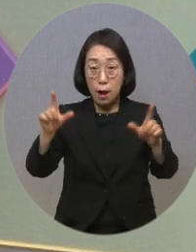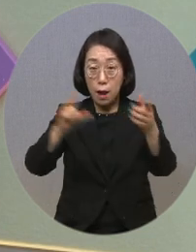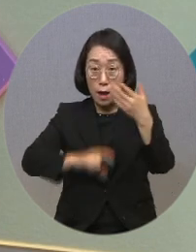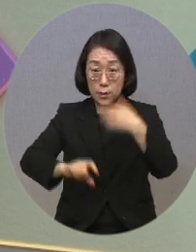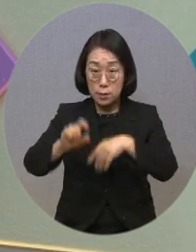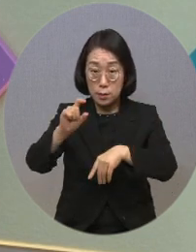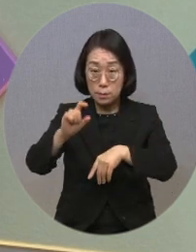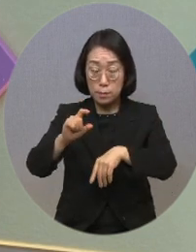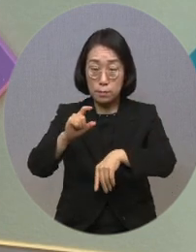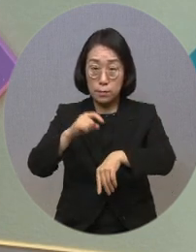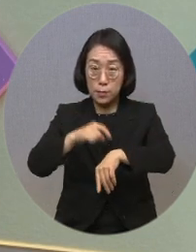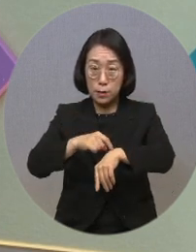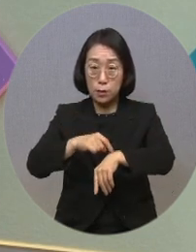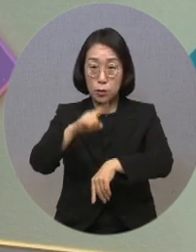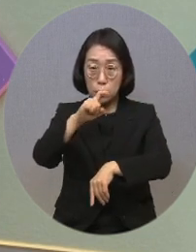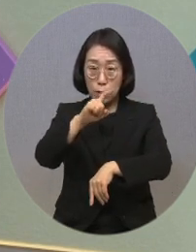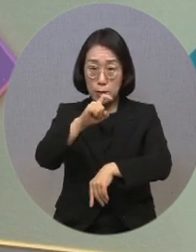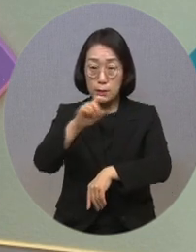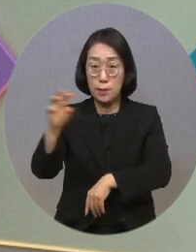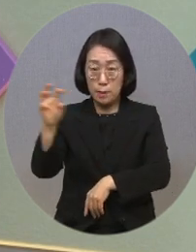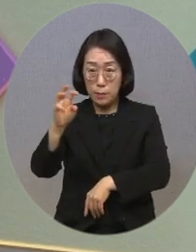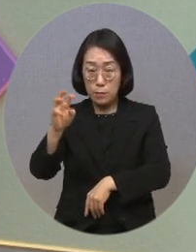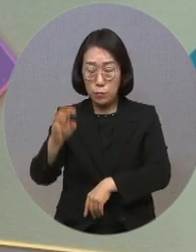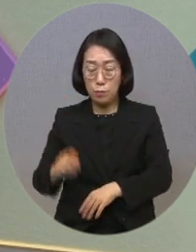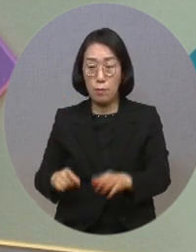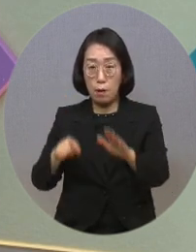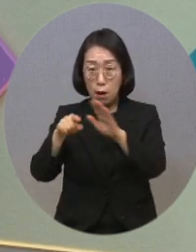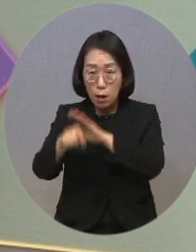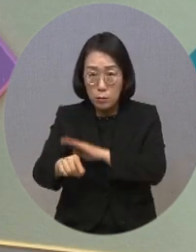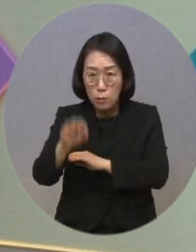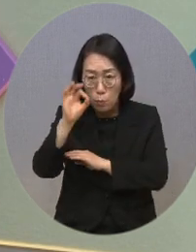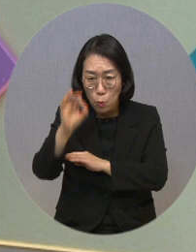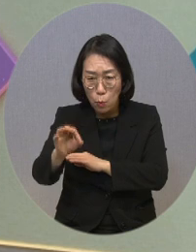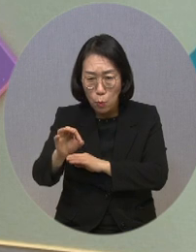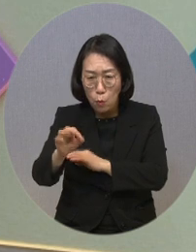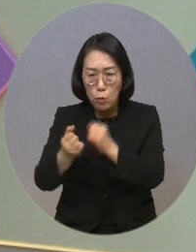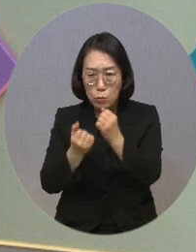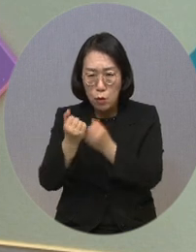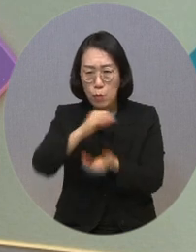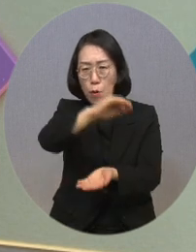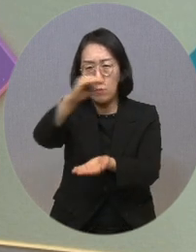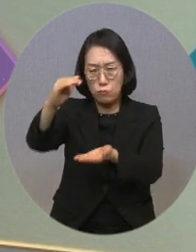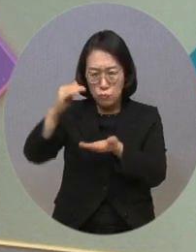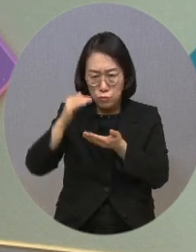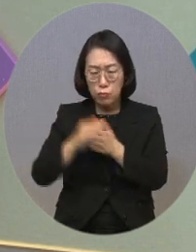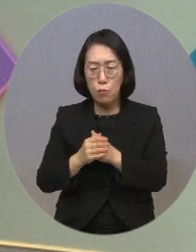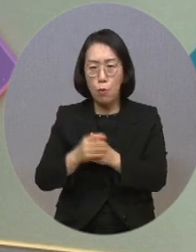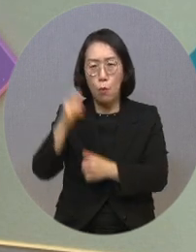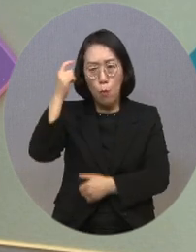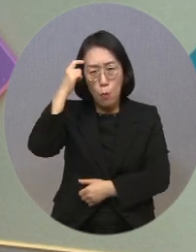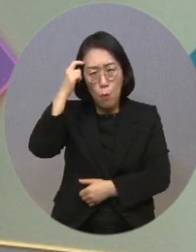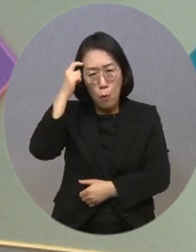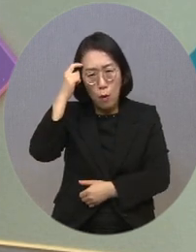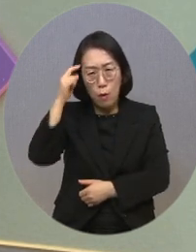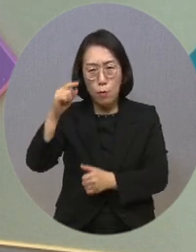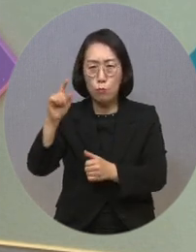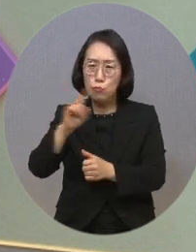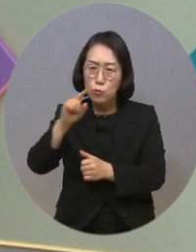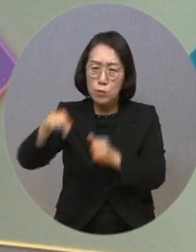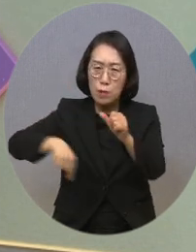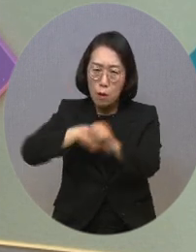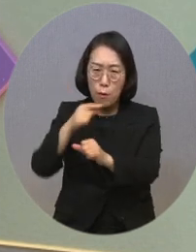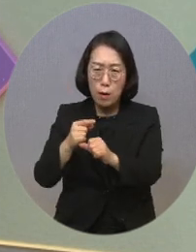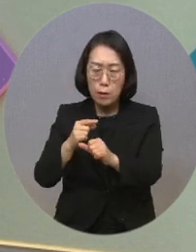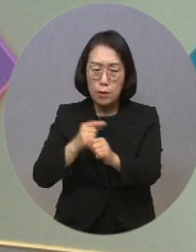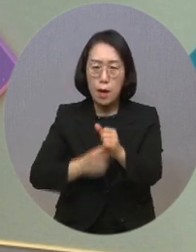11시 반에 현장에 들러서 브리핑을 받고 사고 개요에 대해서 이야기를